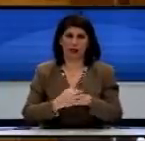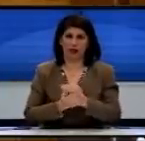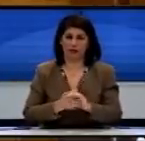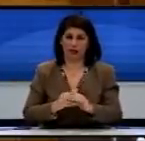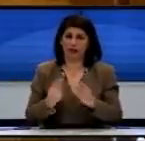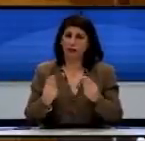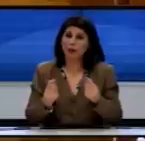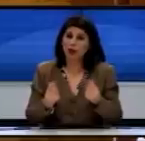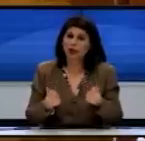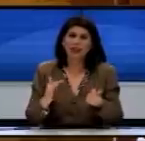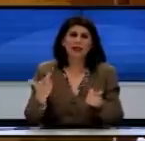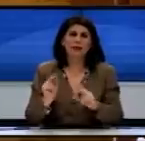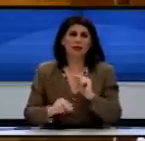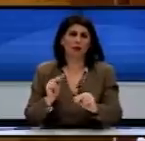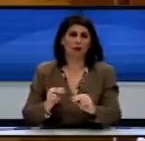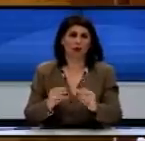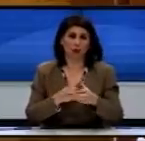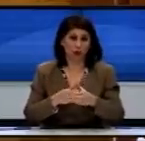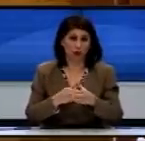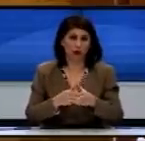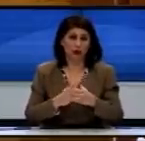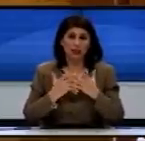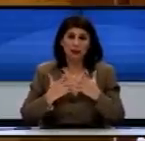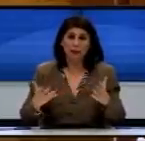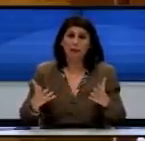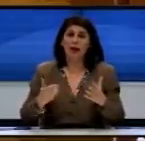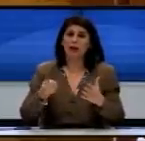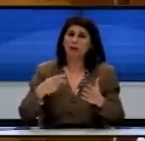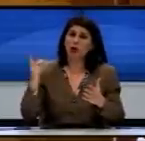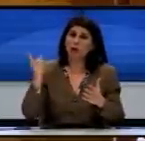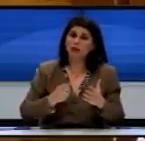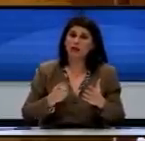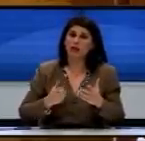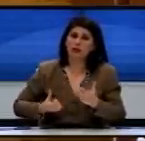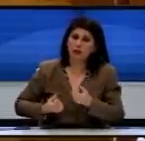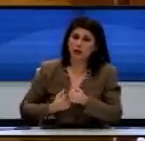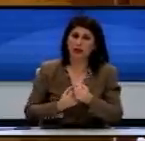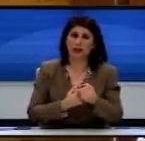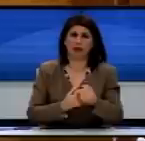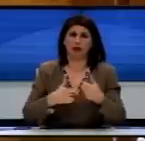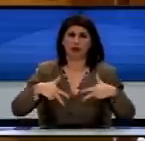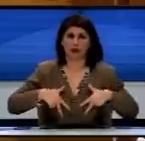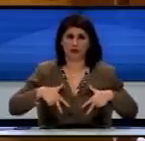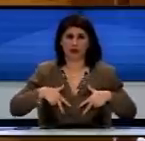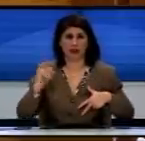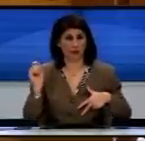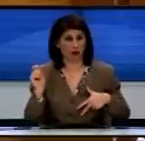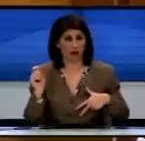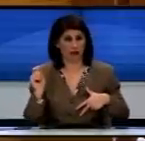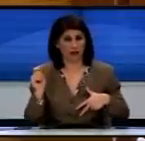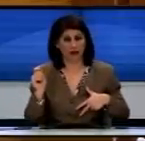ποιοτικά χαρακτηριστικά, γιατί οι ψηφοφόροι του κόμματός σας σε μεγάλη πλειοψηφία φαίνεται να στηρίζουν τις κυβερνητικές